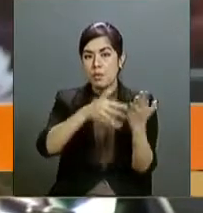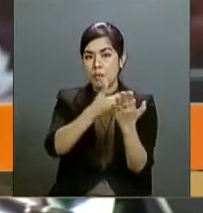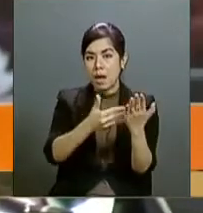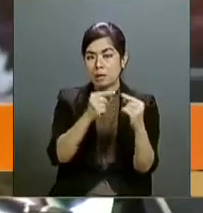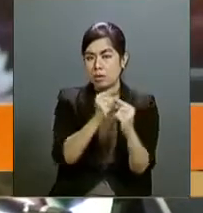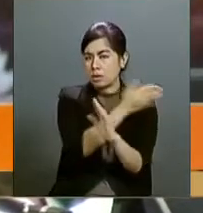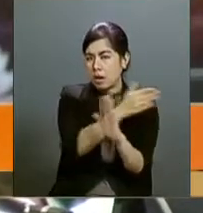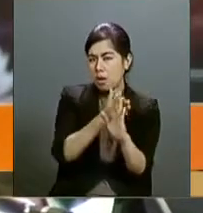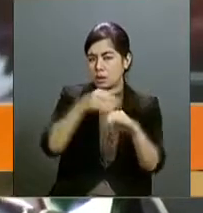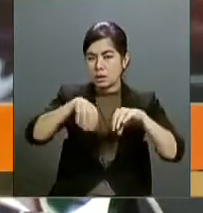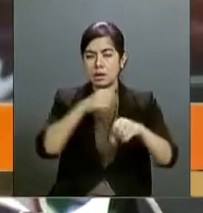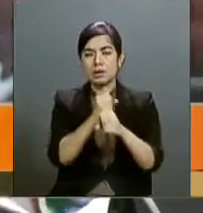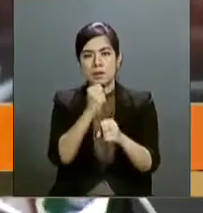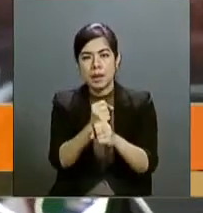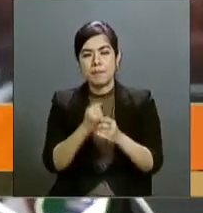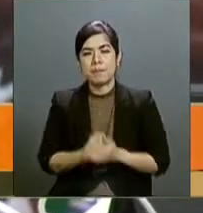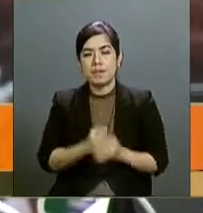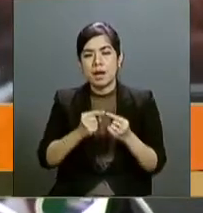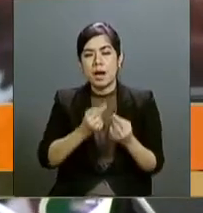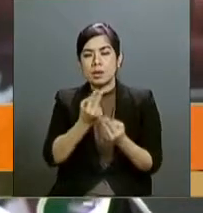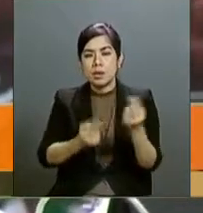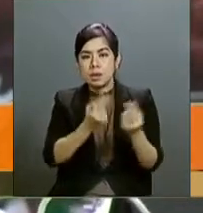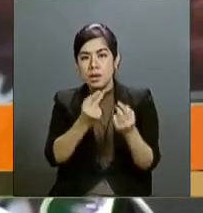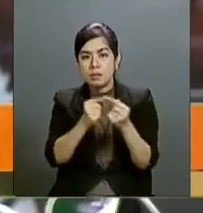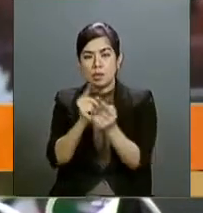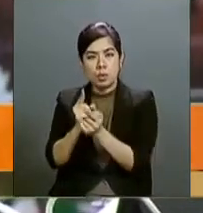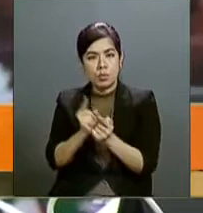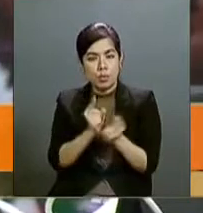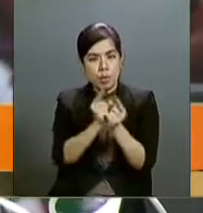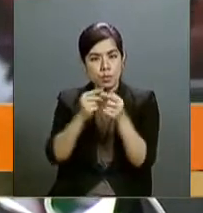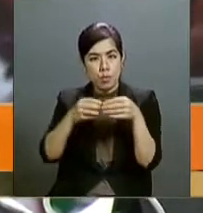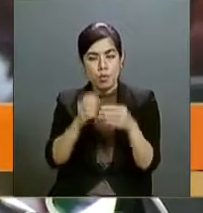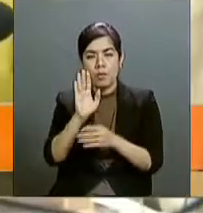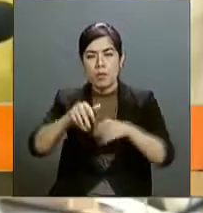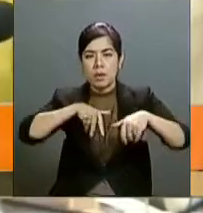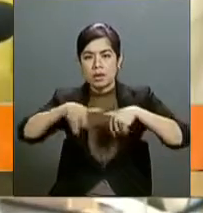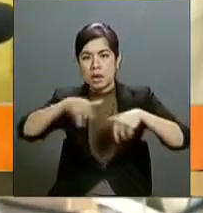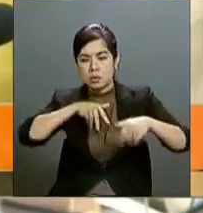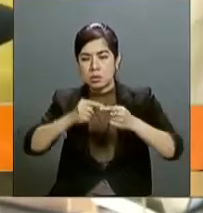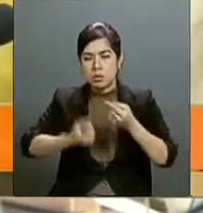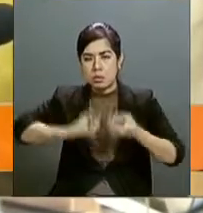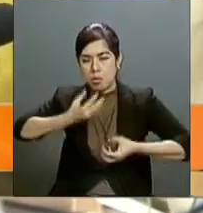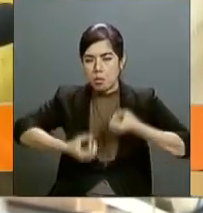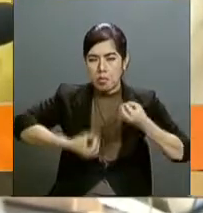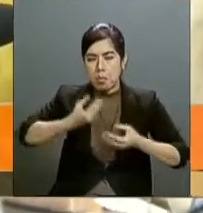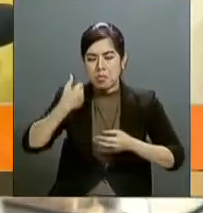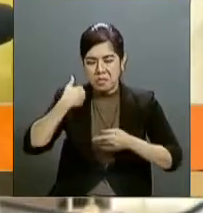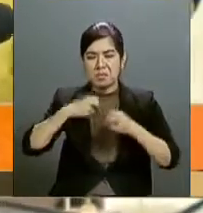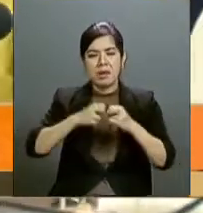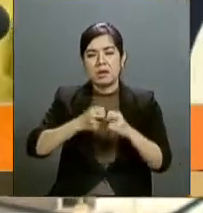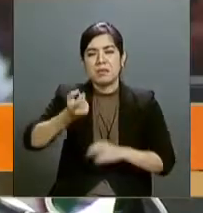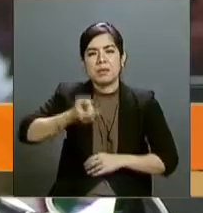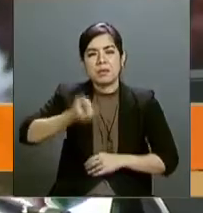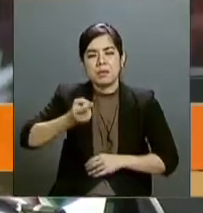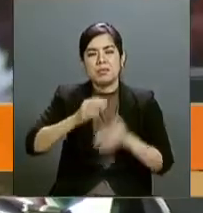แล้วและจากการตรวจเยี่ยมและรับฟังปัญหาของประชาชนเมื่อวานนี้นะคะก็ยังเป็นปัญหาเดิมๆนะคะโดยเฉพา